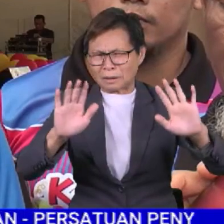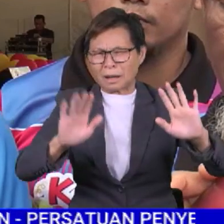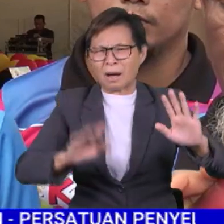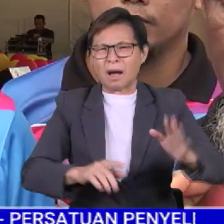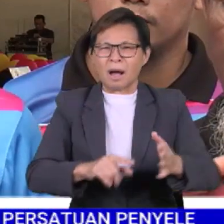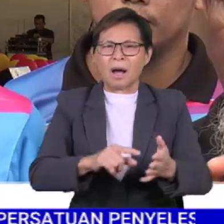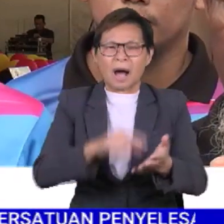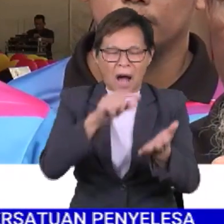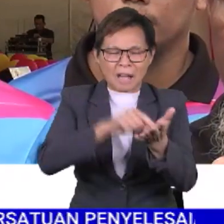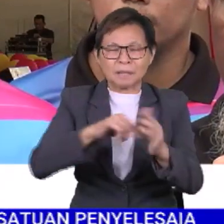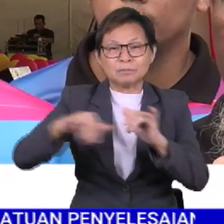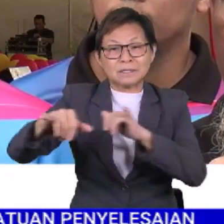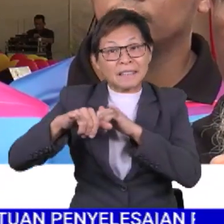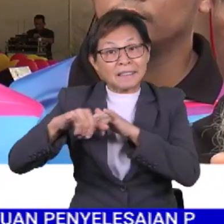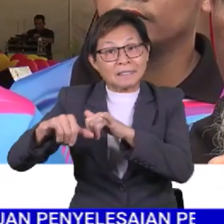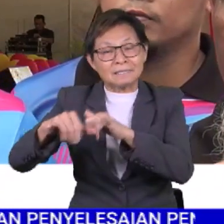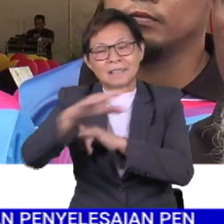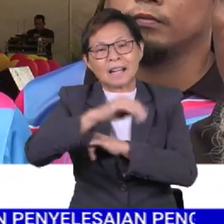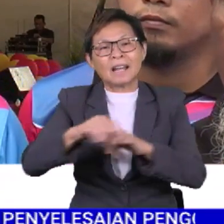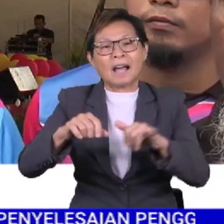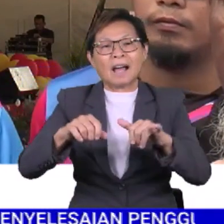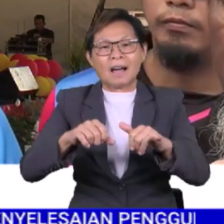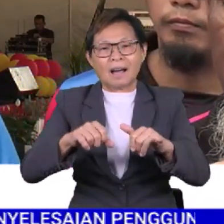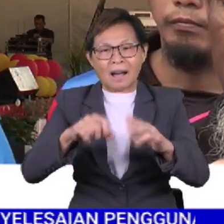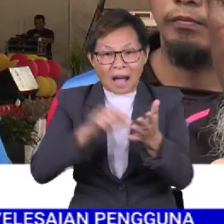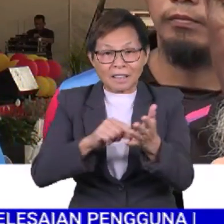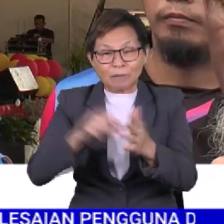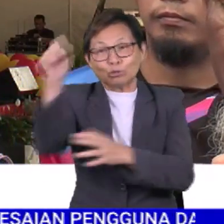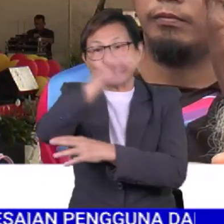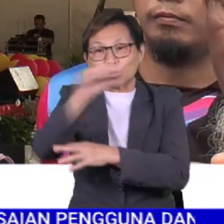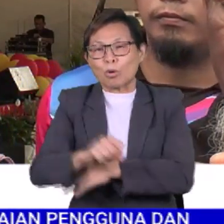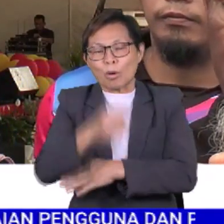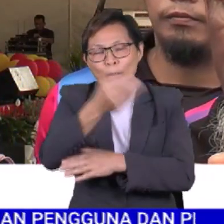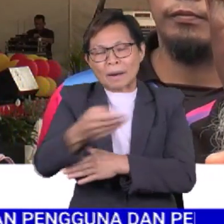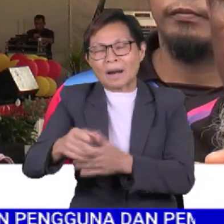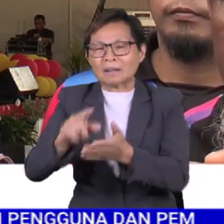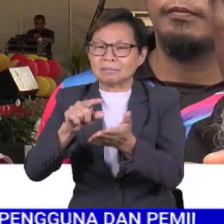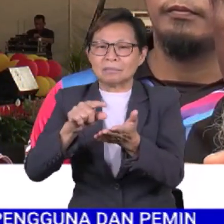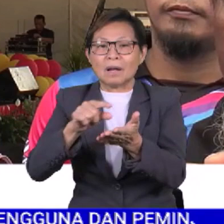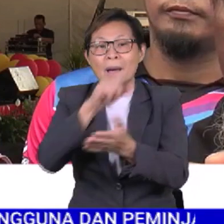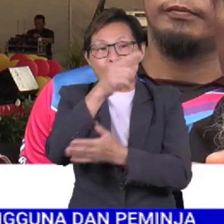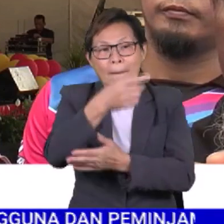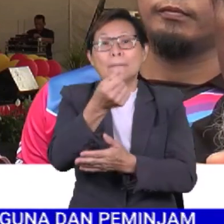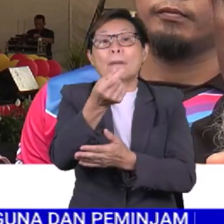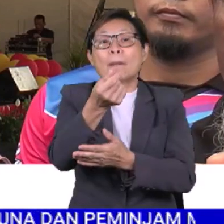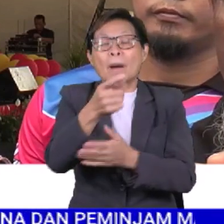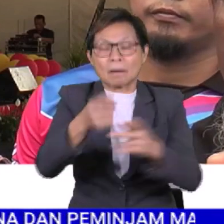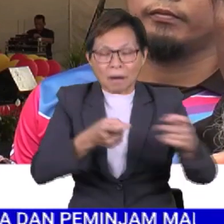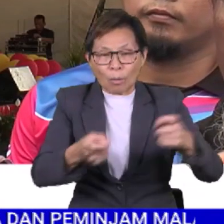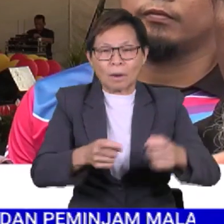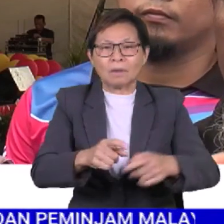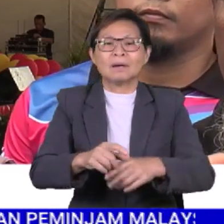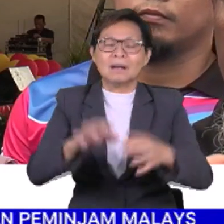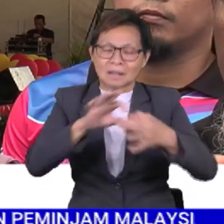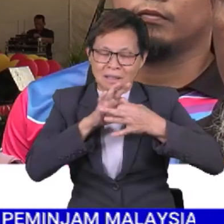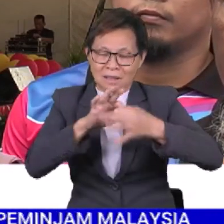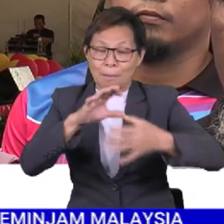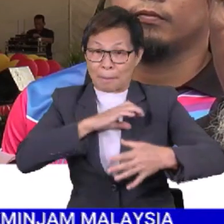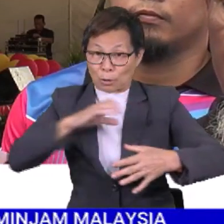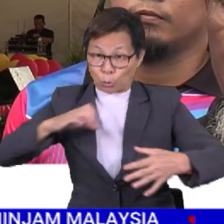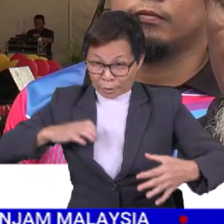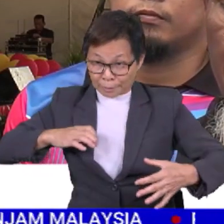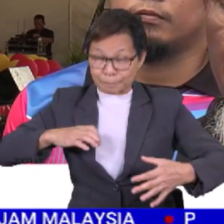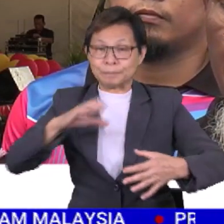Hanya ayam standard dan ayam super. Nah, jadi dua jenis ayam ini saja yang menjadi barang kawalan. Dan kerjasama kepada pengguna supaya